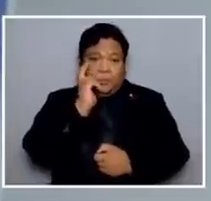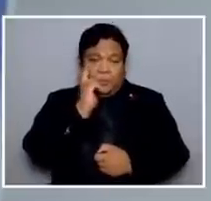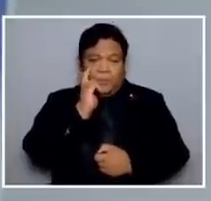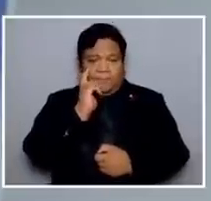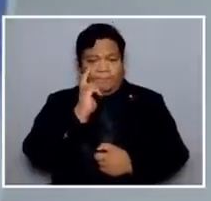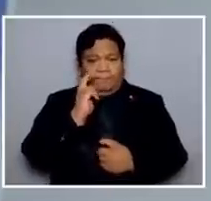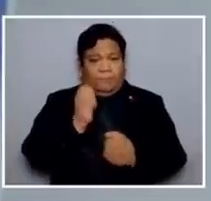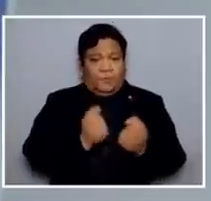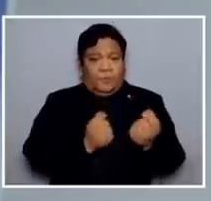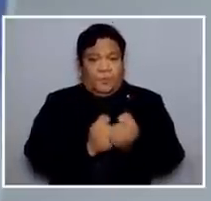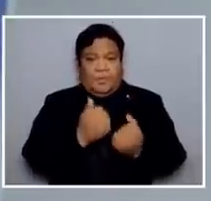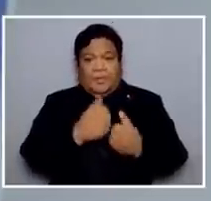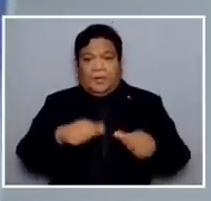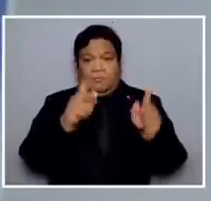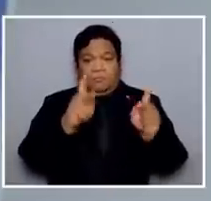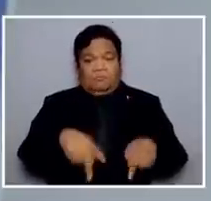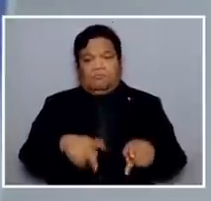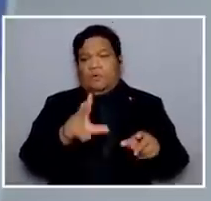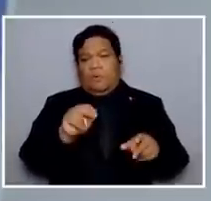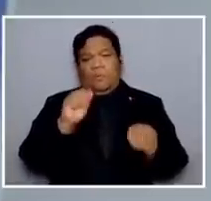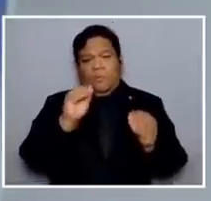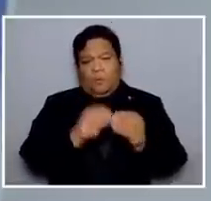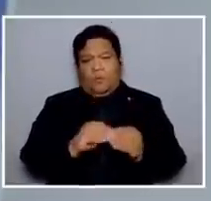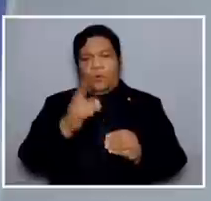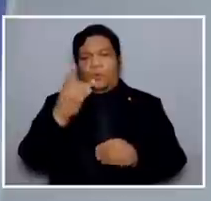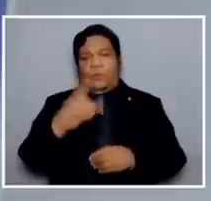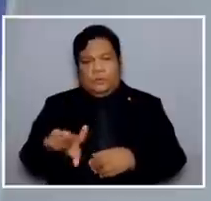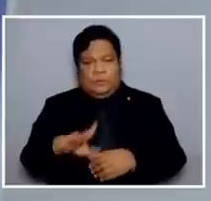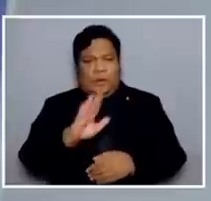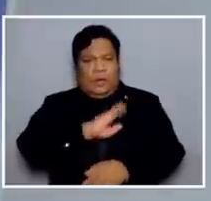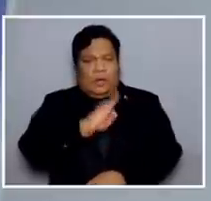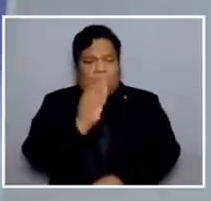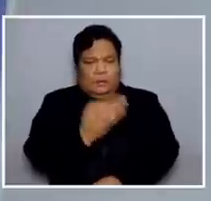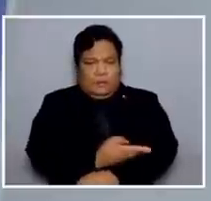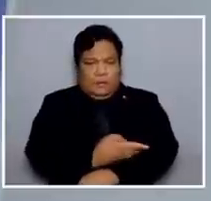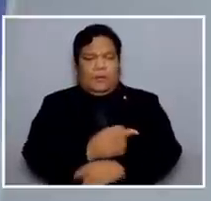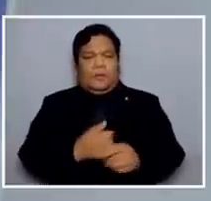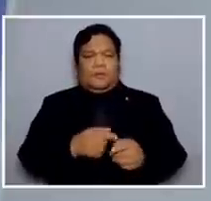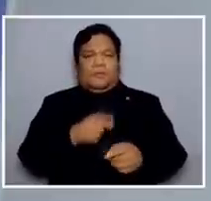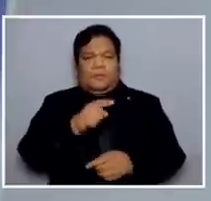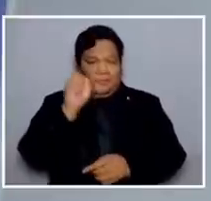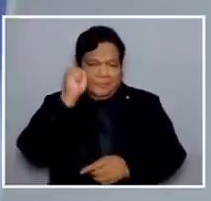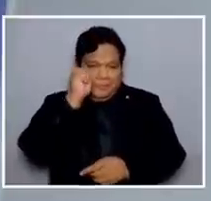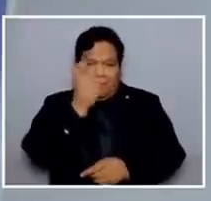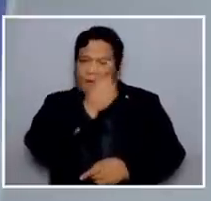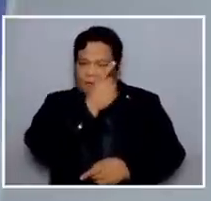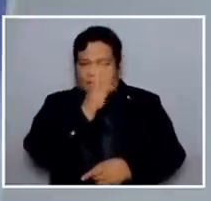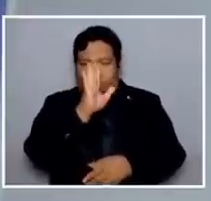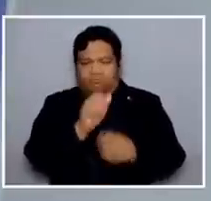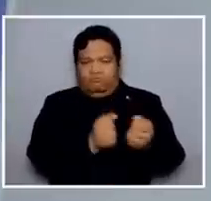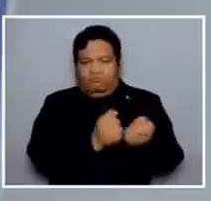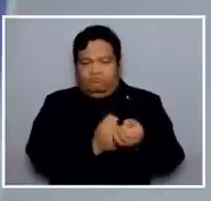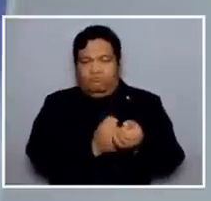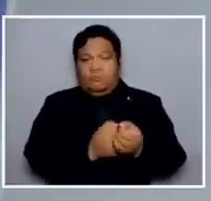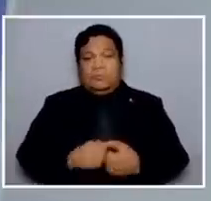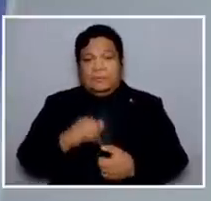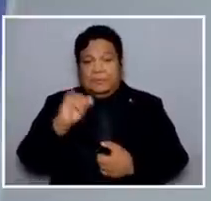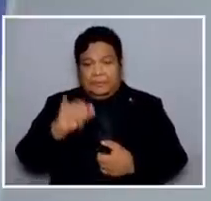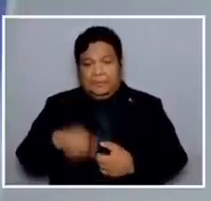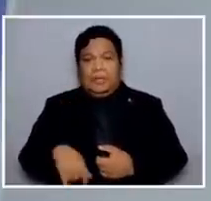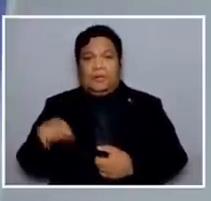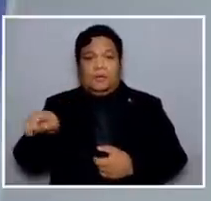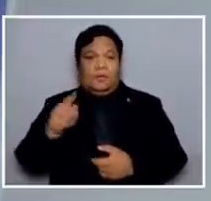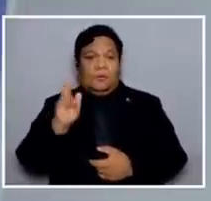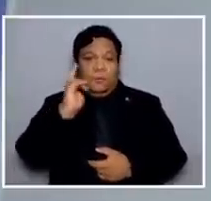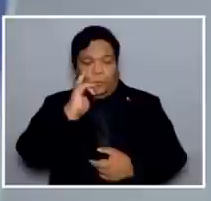kundi ang anak na si Vice Presidential Candidate Sara Duterte. Ito ang sinabi ng Pangulo sa Batangas kung saan